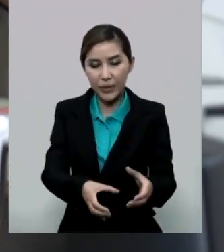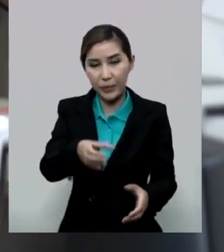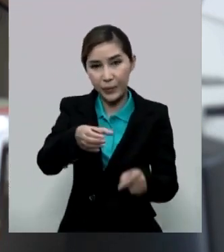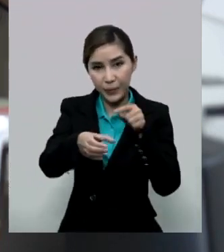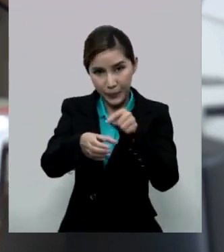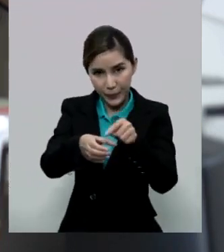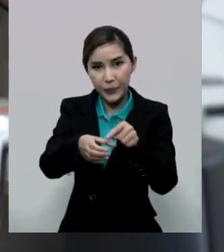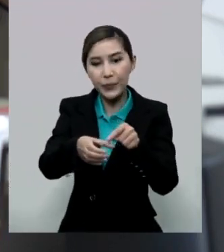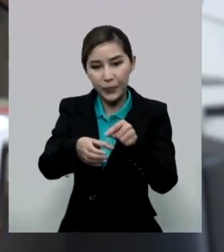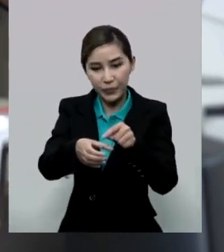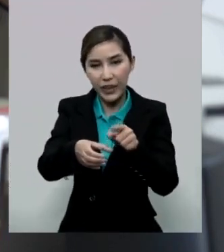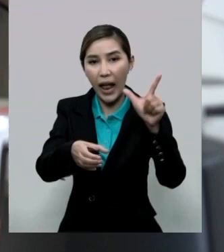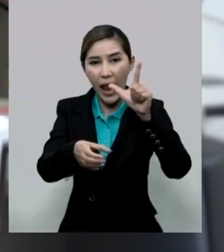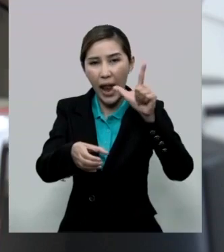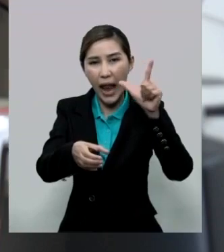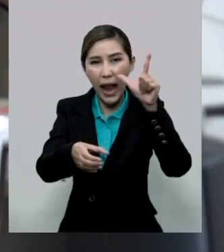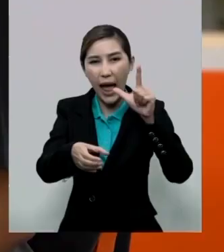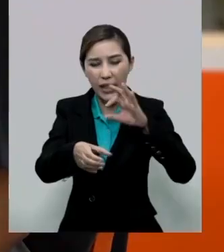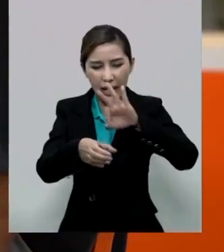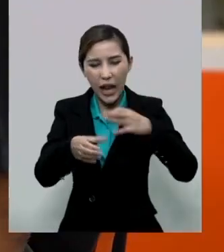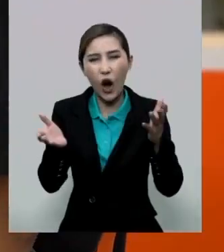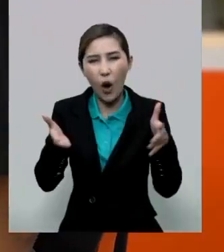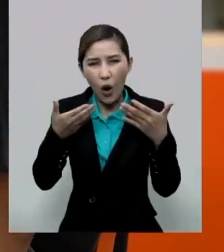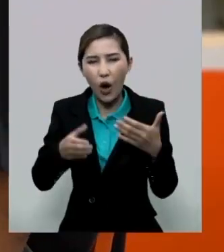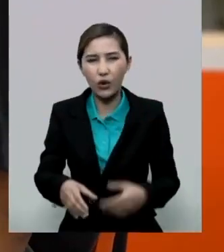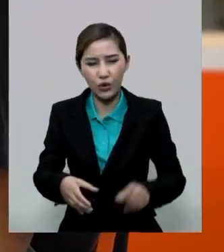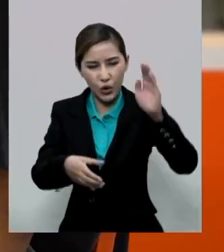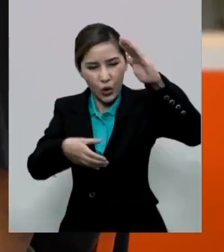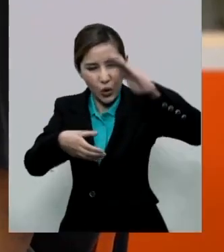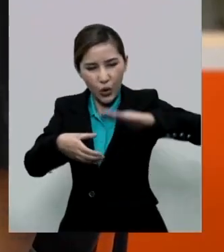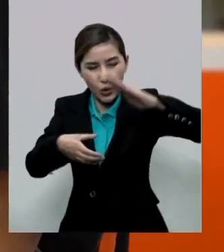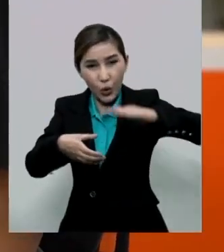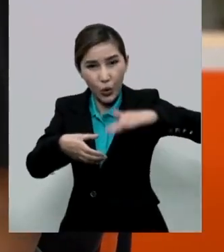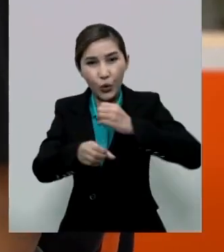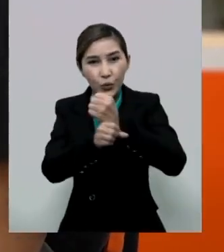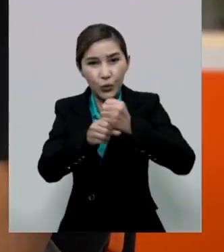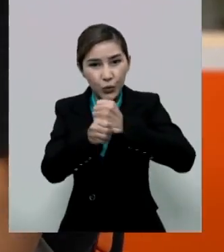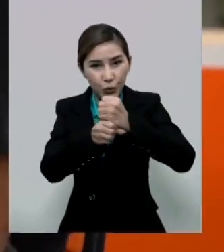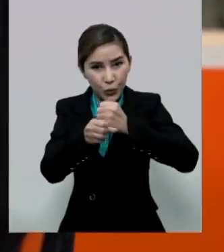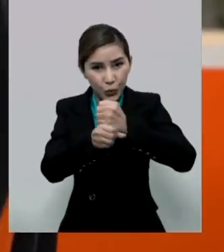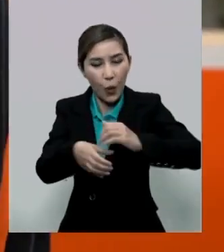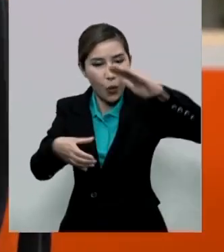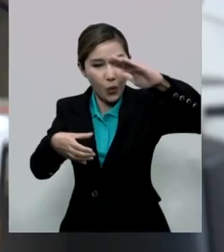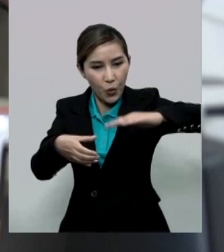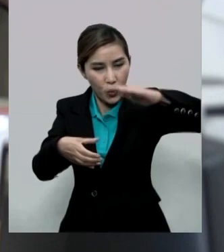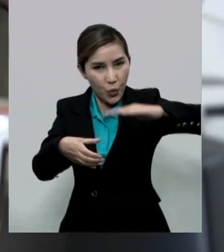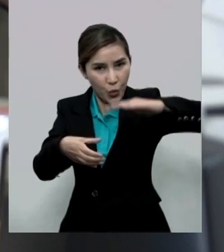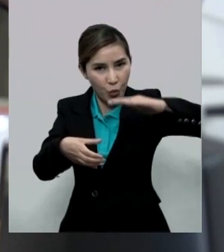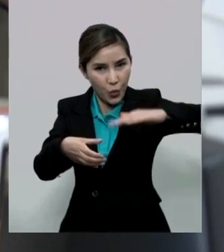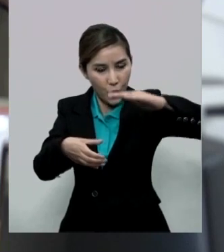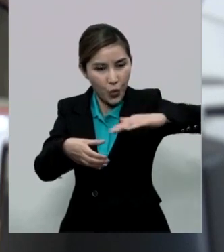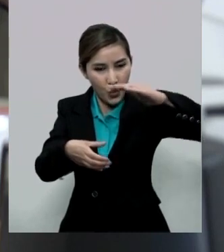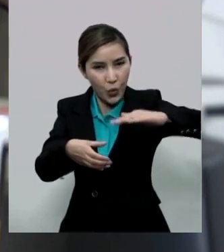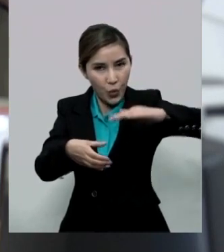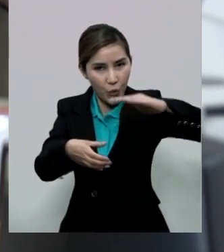เป็นพิชเชอร์ท ี นี้เราทำลาเต้ร้อนเรากดนมครับ โอเคเราใช้เป็นแก้วตัวนี ้พี่ทันเอา แก้วนี้ได้เลยใช่ไ